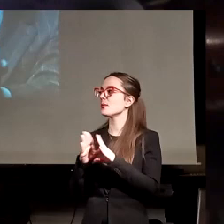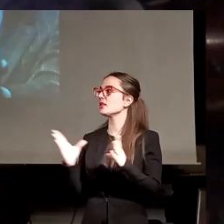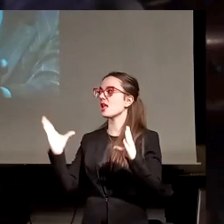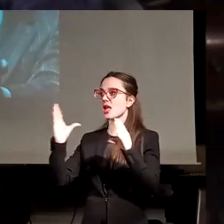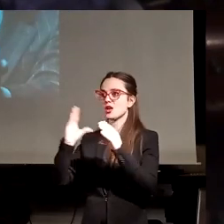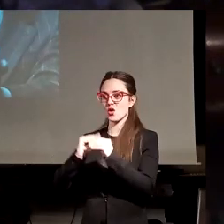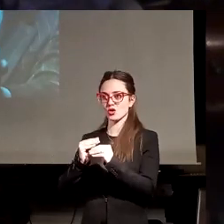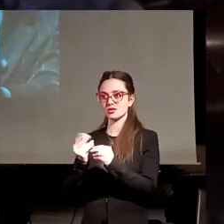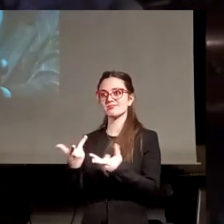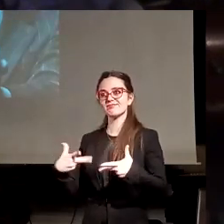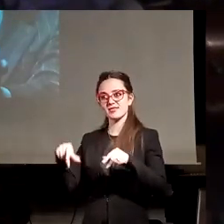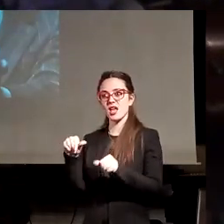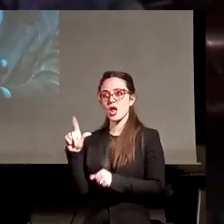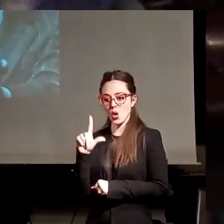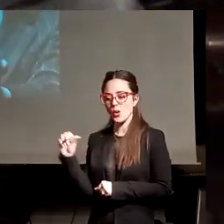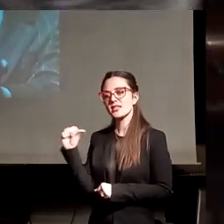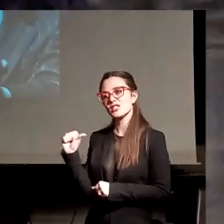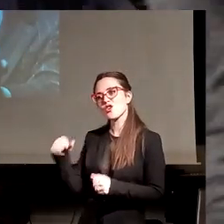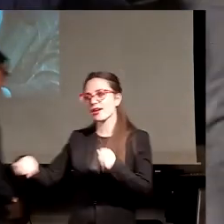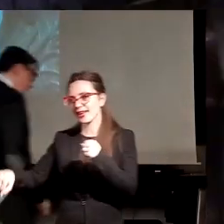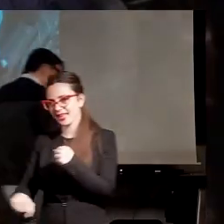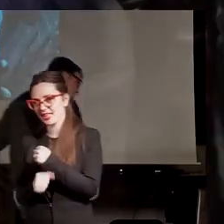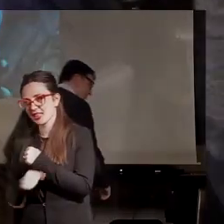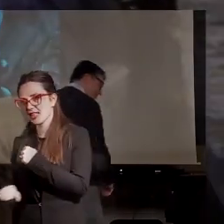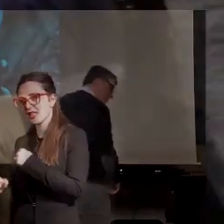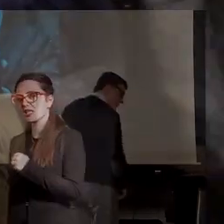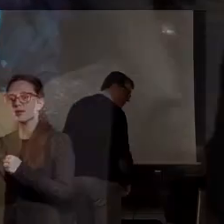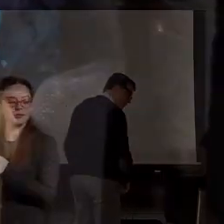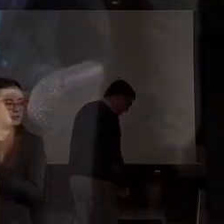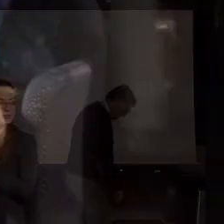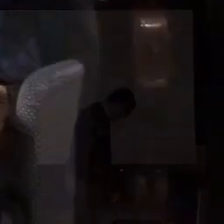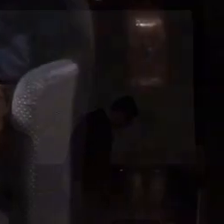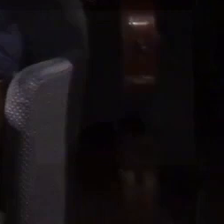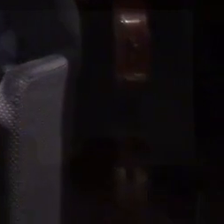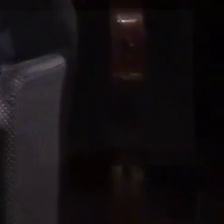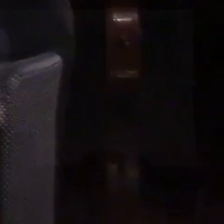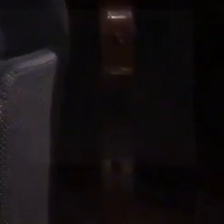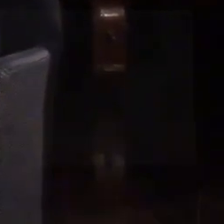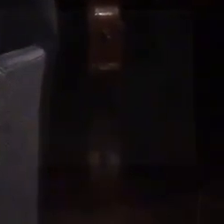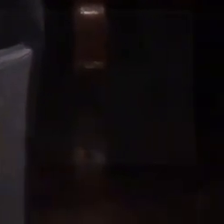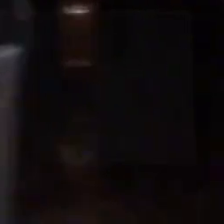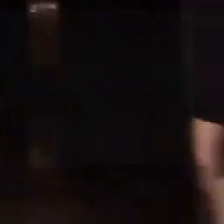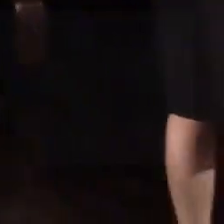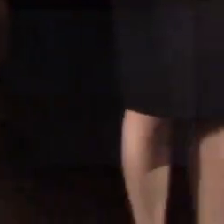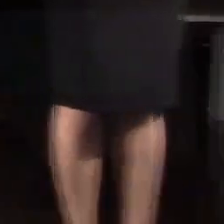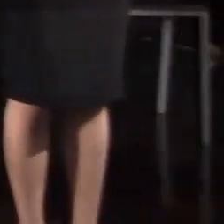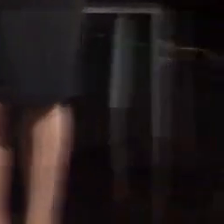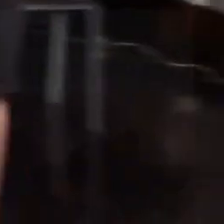luca signorini vero un intervento musicale i limiti della notte di salvatore sciarrino ora ci racconterà